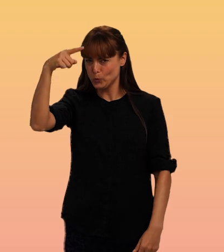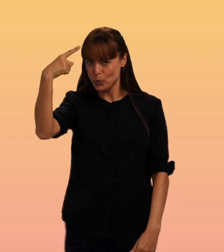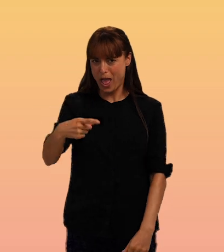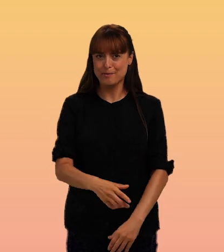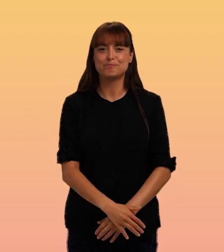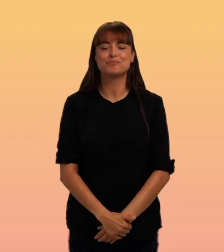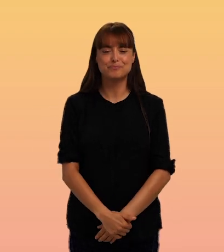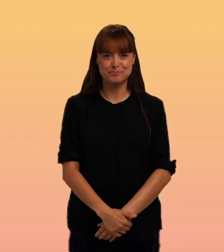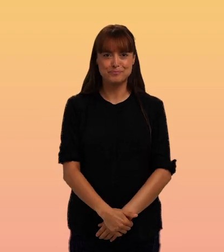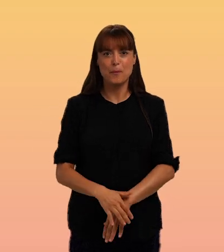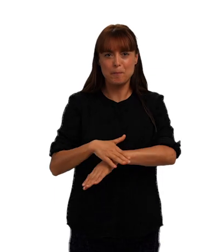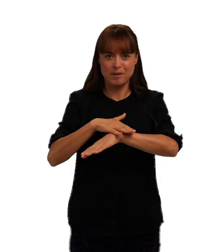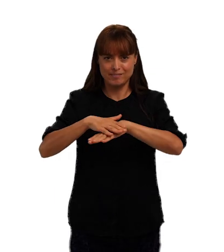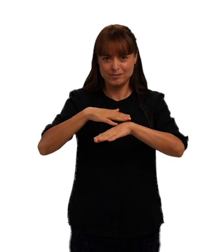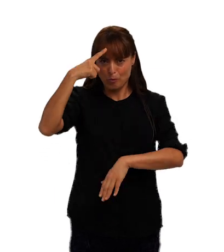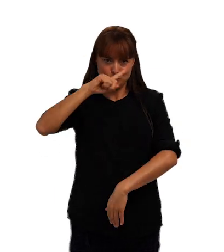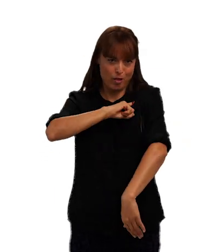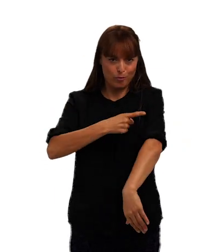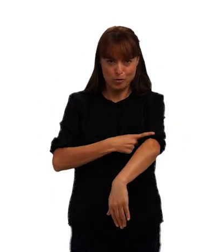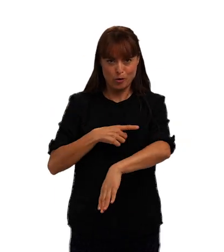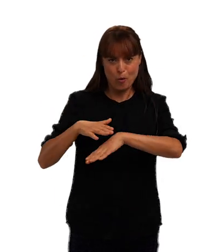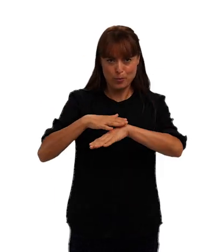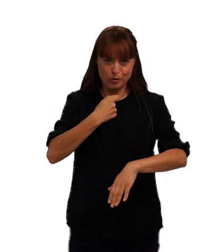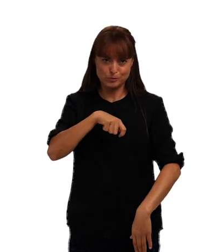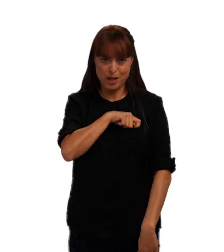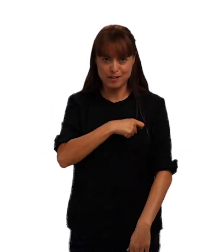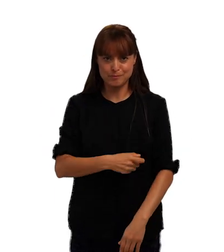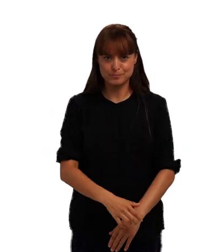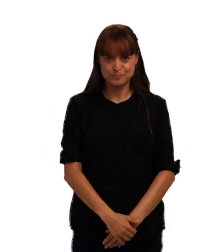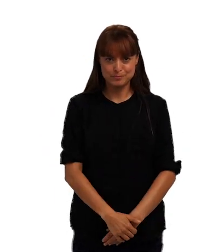traure molt de suc. Ministeri de Cultura, Govern d'Espanya.